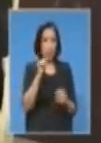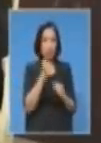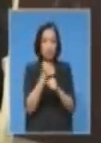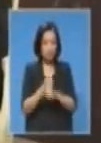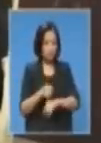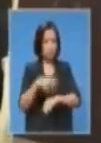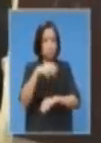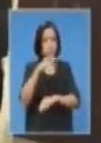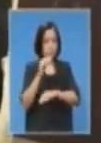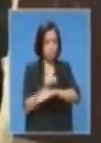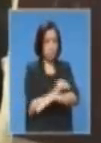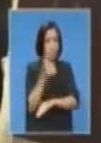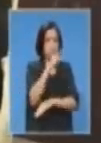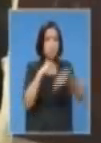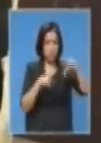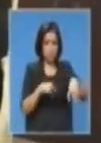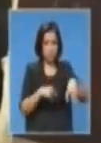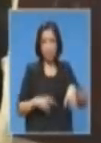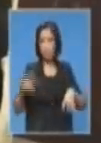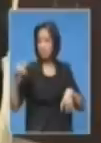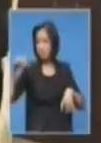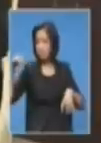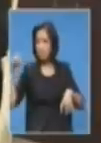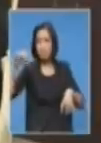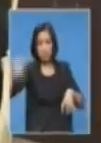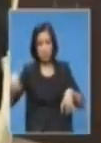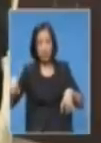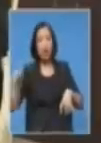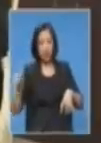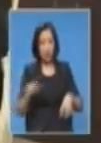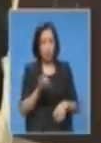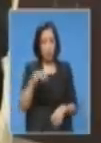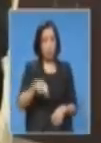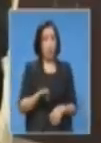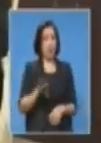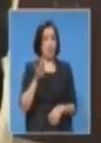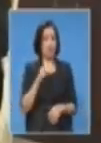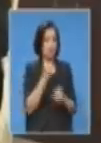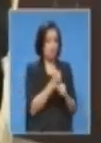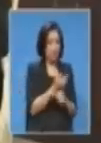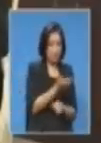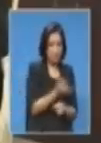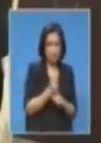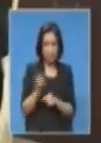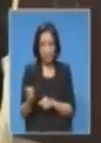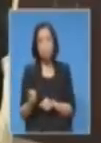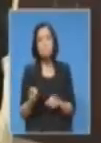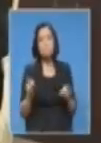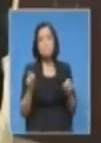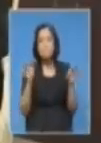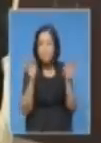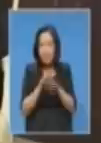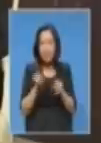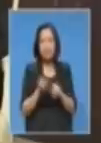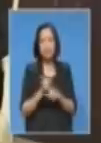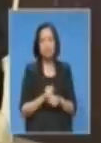ริษัทลูกของการรถไฟแห่งประเทศไทยครับ ประชาชนทุกเขตพอสมควรนะ ครับ ว่าเดี๋ยวก็มีปัญหา